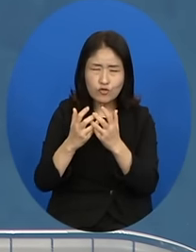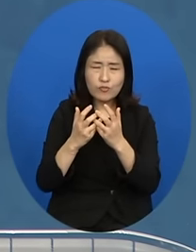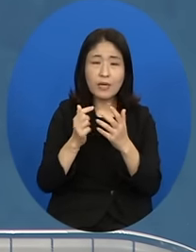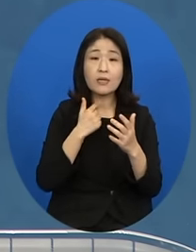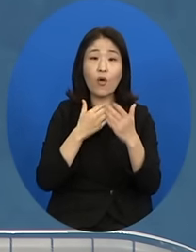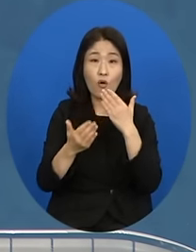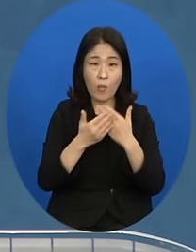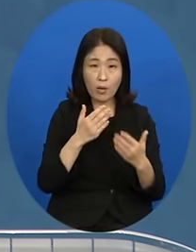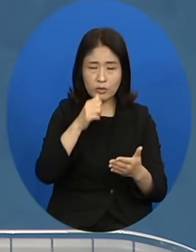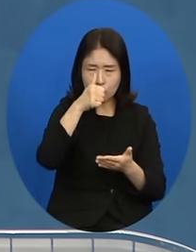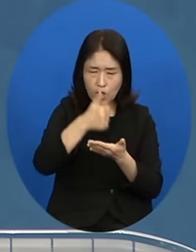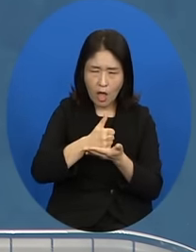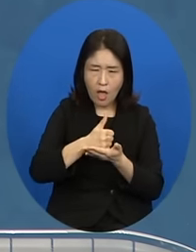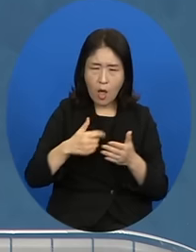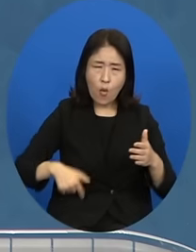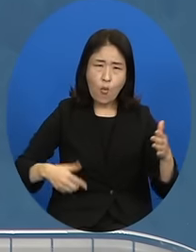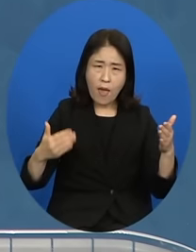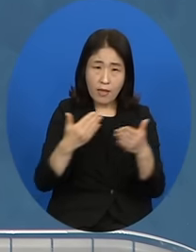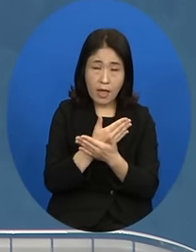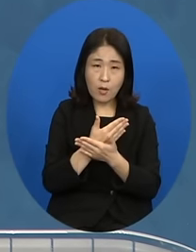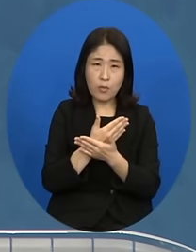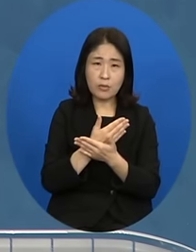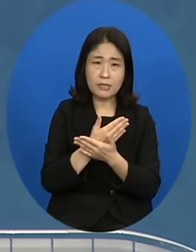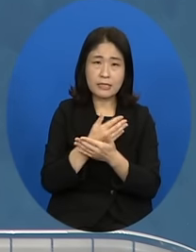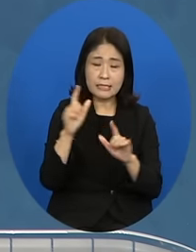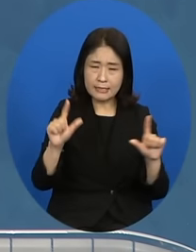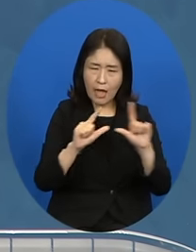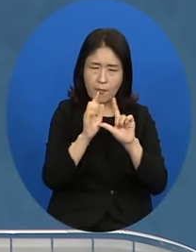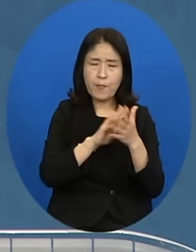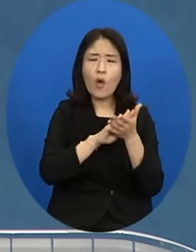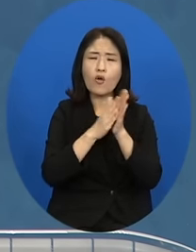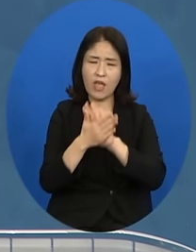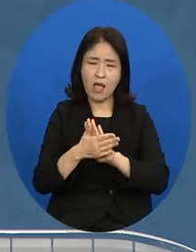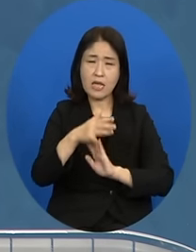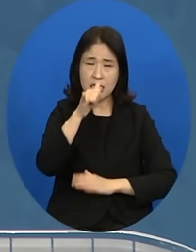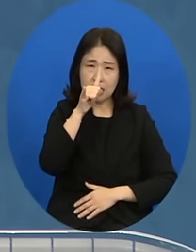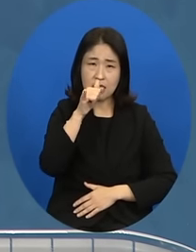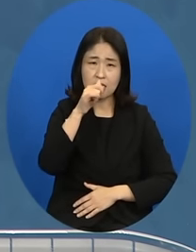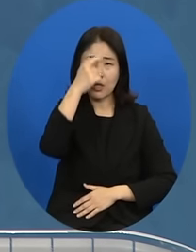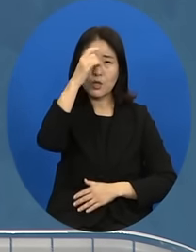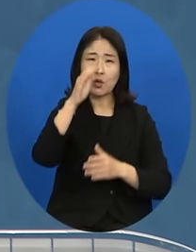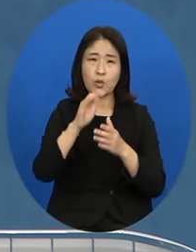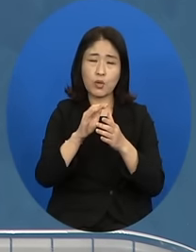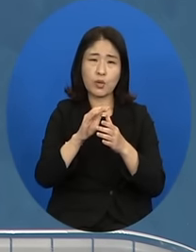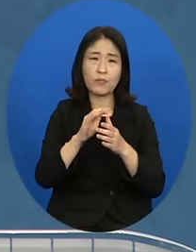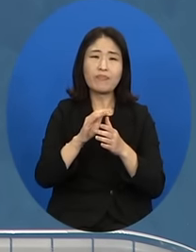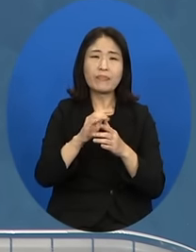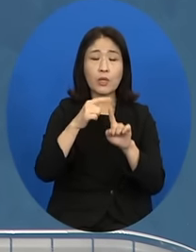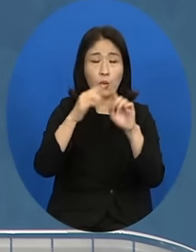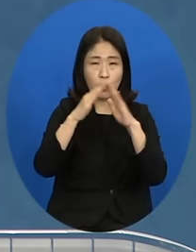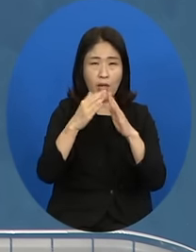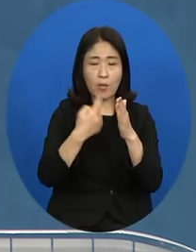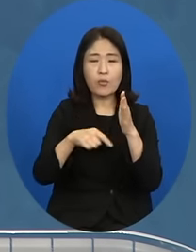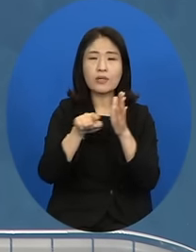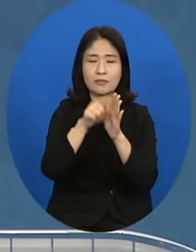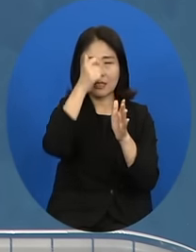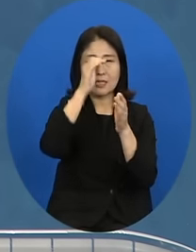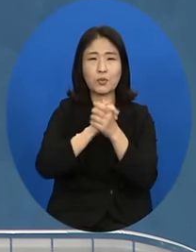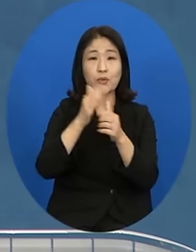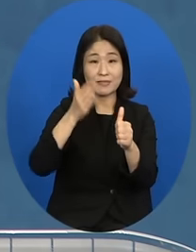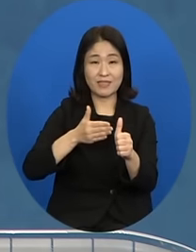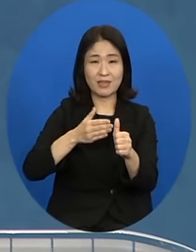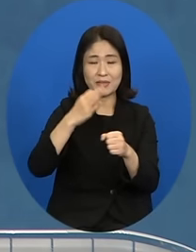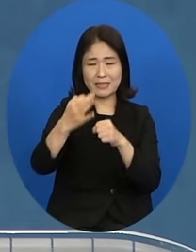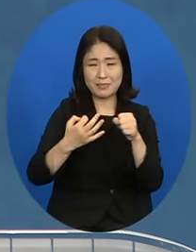회개하고 삶이 바뀌는 교회 되도록 기도해 주시기를 바랍니다. 그동안